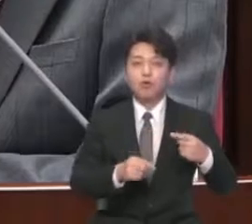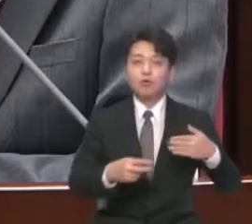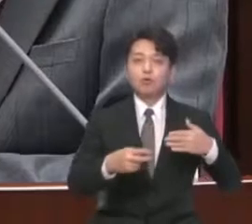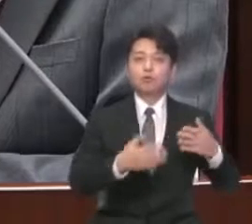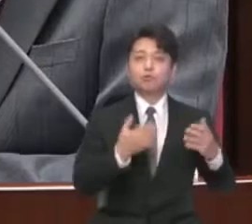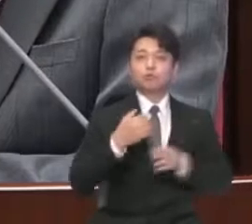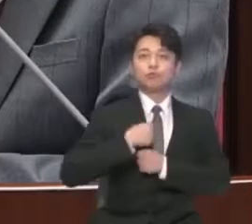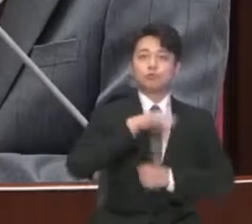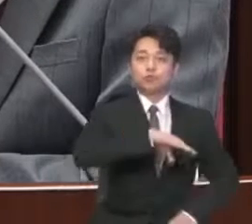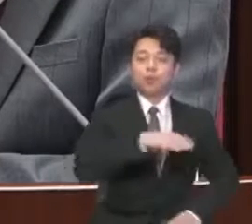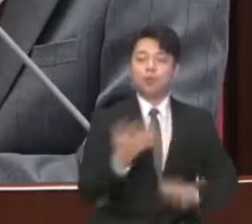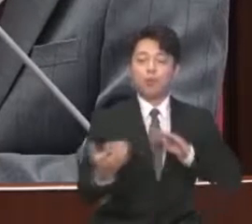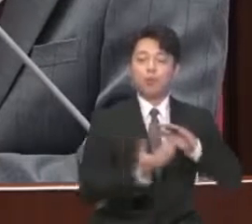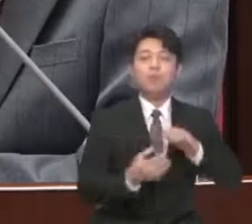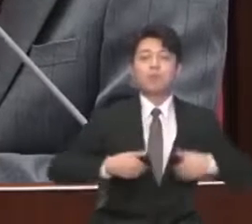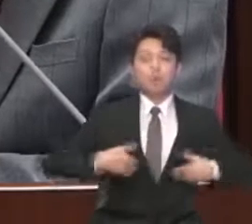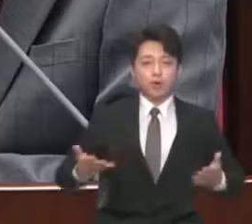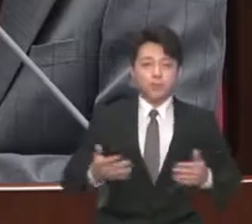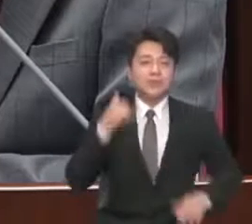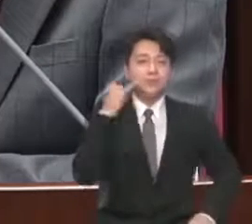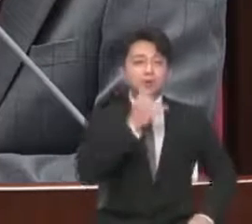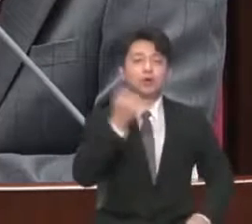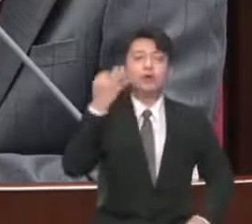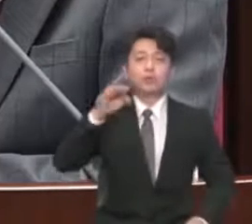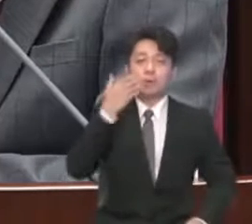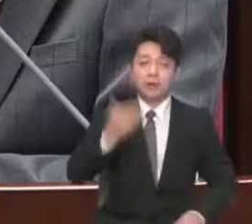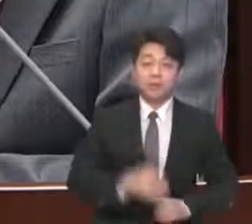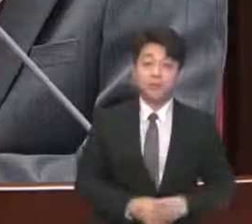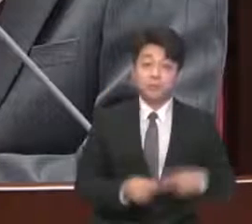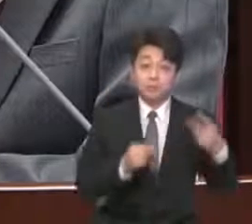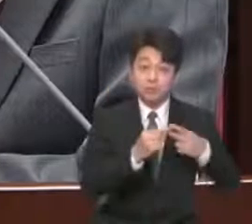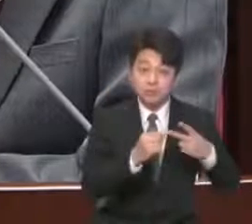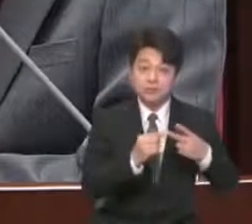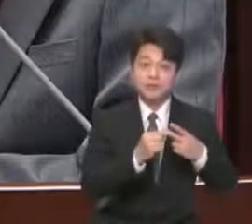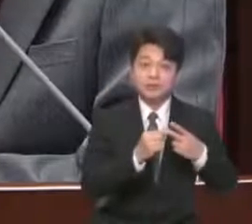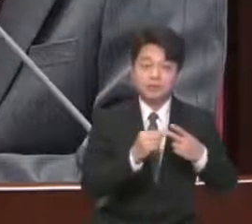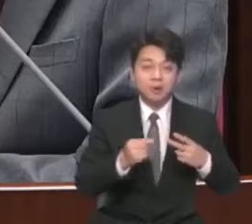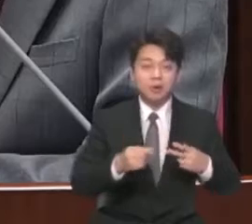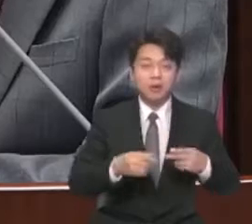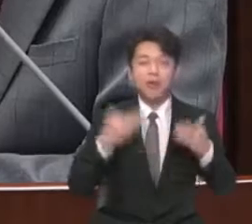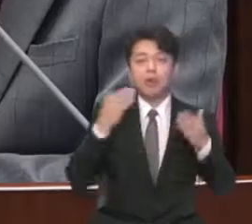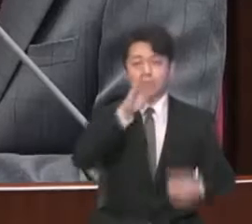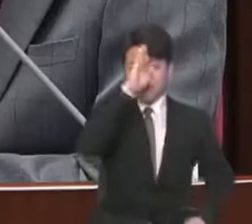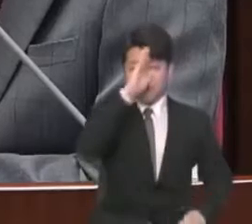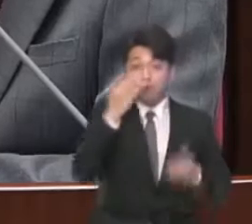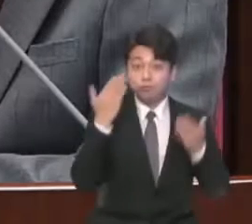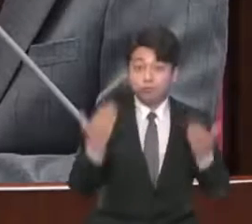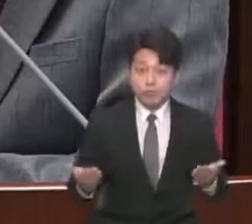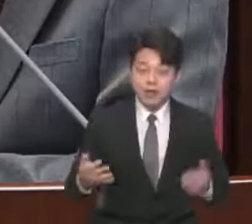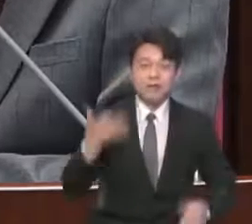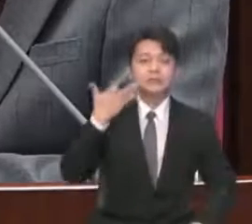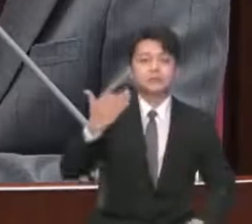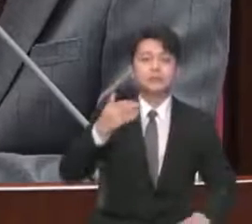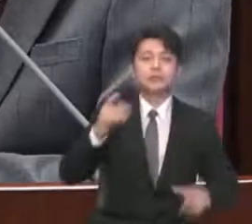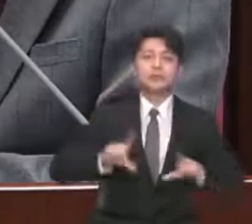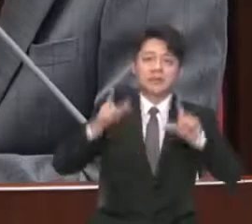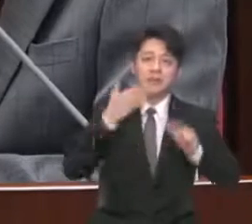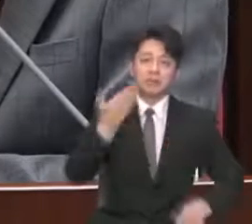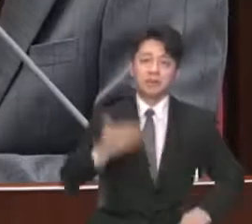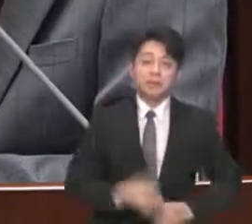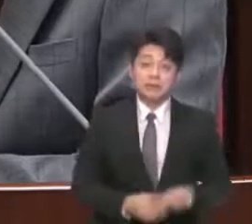4일만 받았어도 19일 병가 줄 수 있다. 셋째, 심사 안 받아도 병가 연장하는 데 문제 없다. 이 국방부 발표 내용